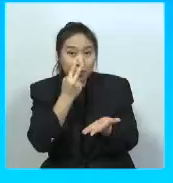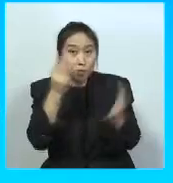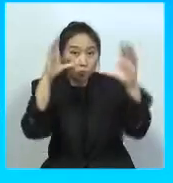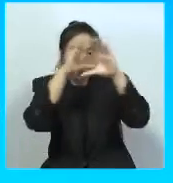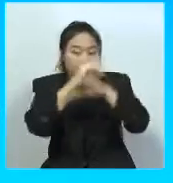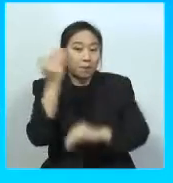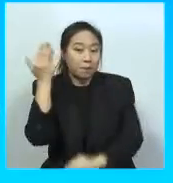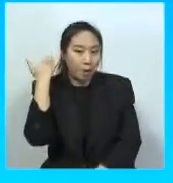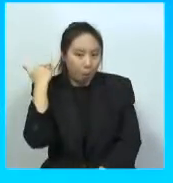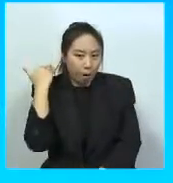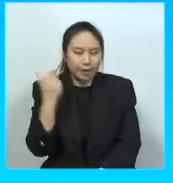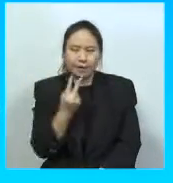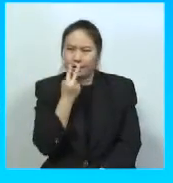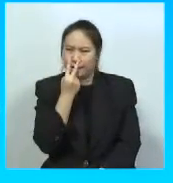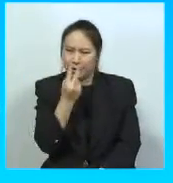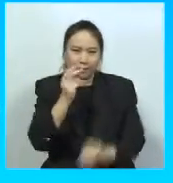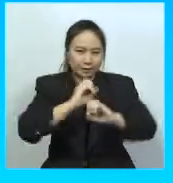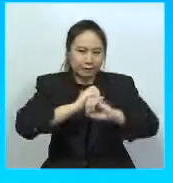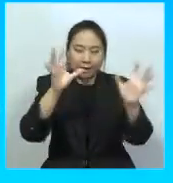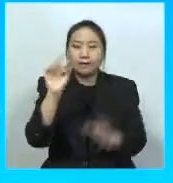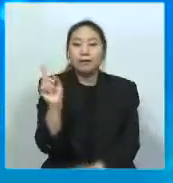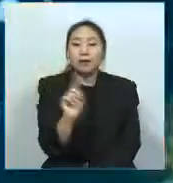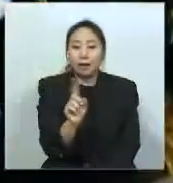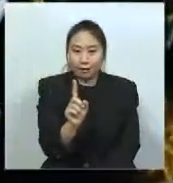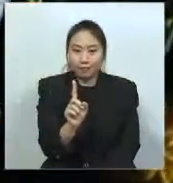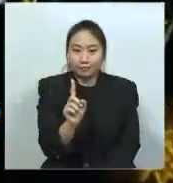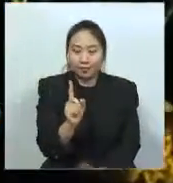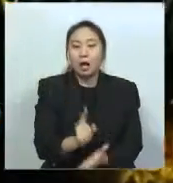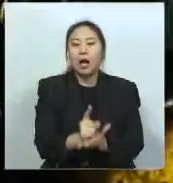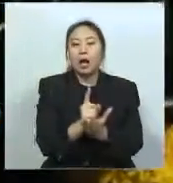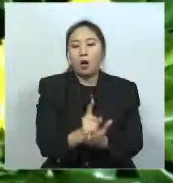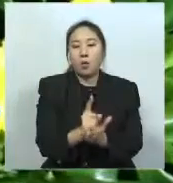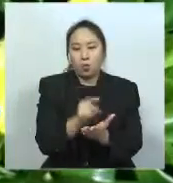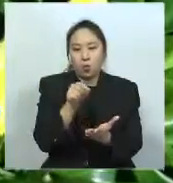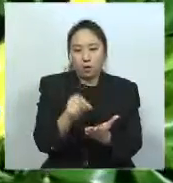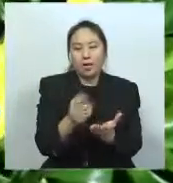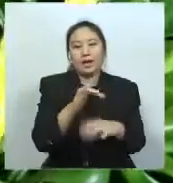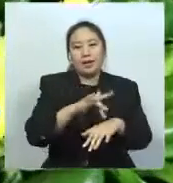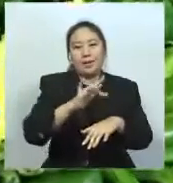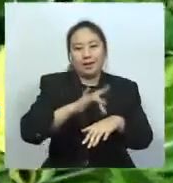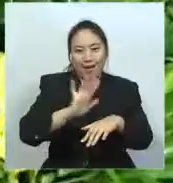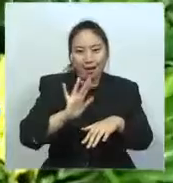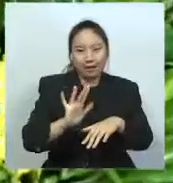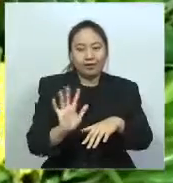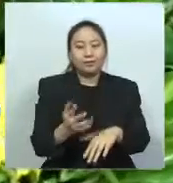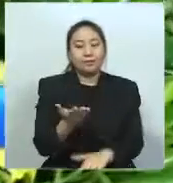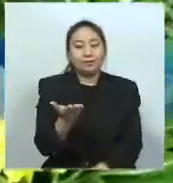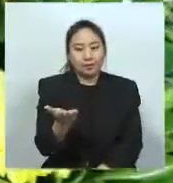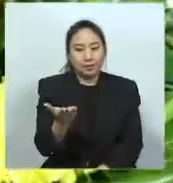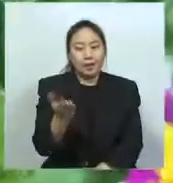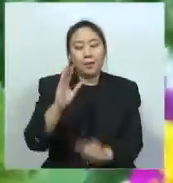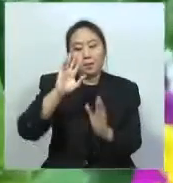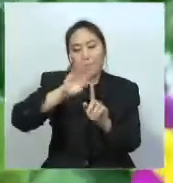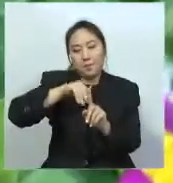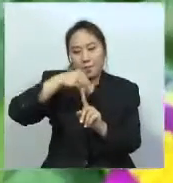คืนนี้เนี่ยสิ่งหนึ่งที่สังเกตได้ชัดเลยค่ะส่วนใหญ่แน่นอนใช้กระทงที่ทำมาจากวัสดุธรรมชาตินะคะเนี่ยค่ะใบ